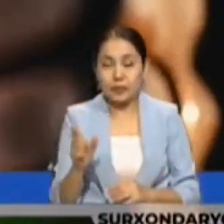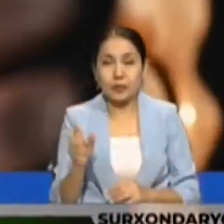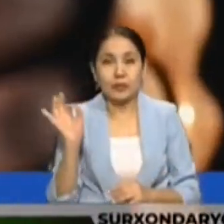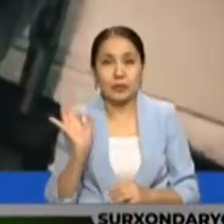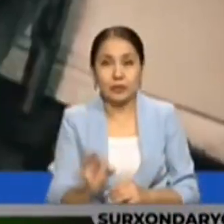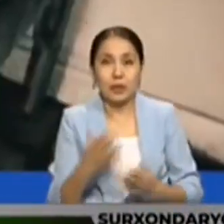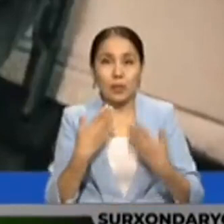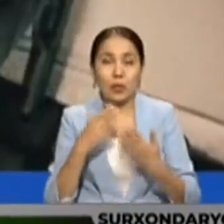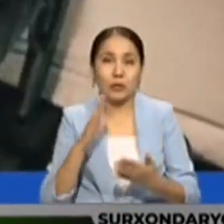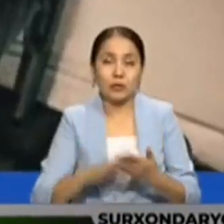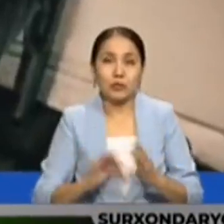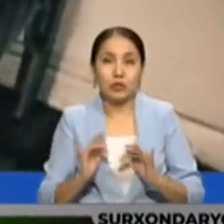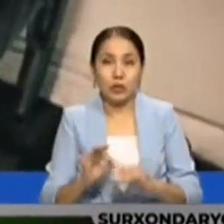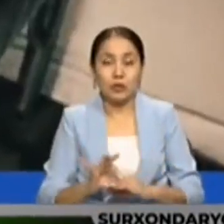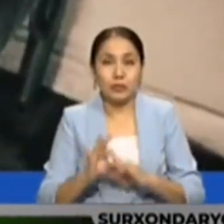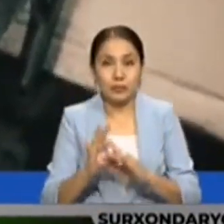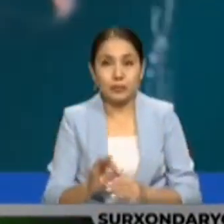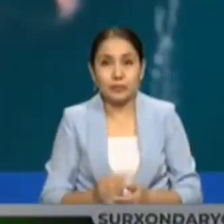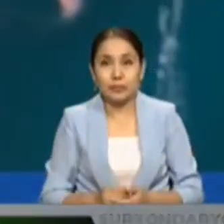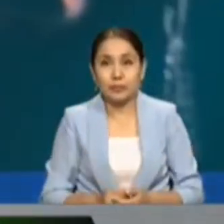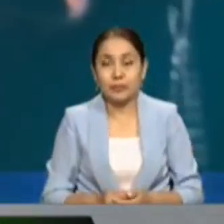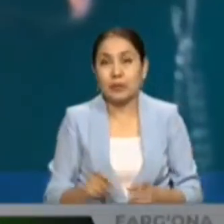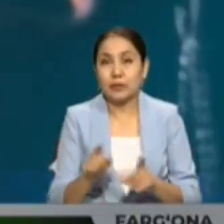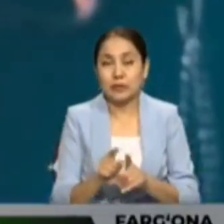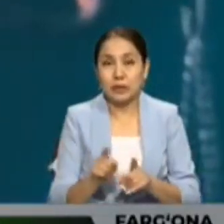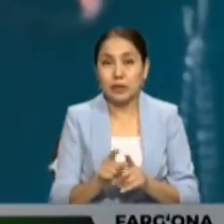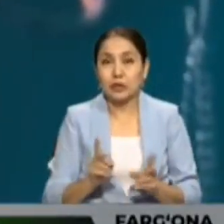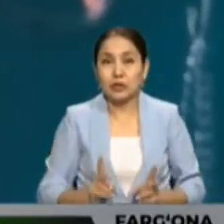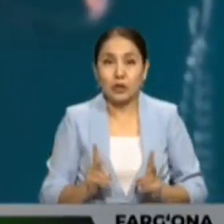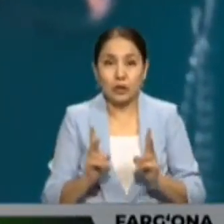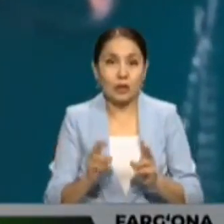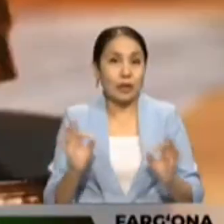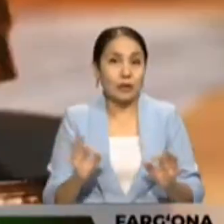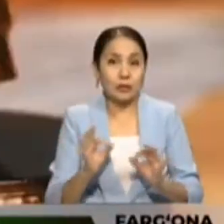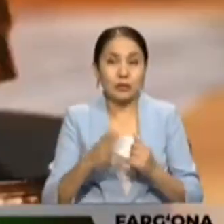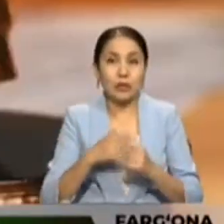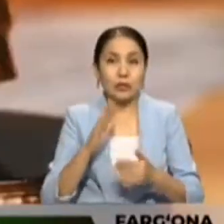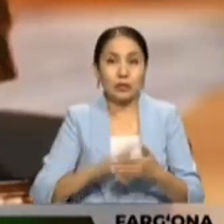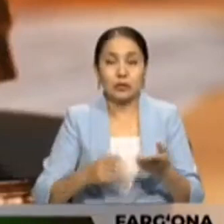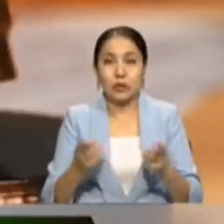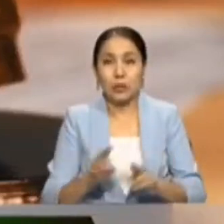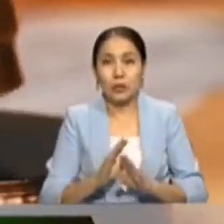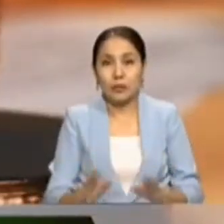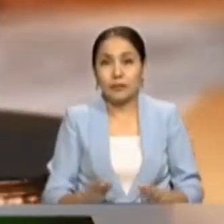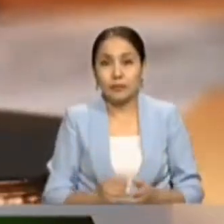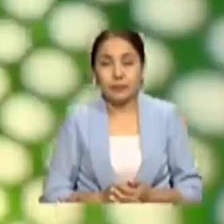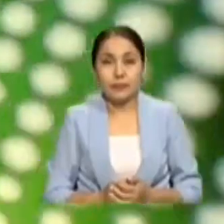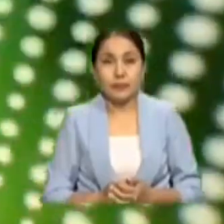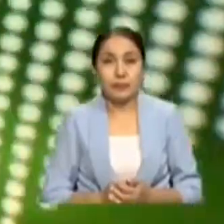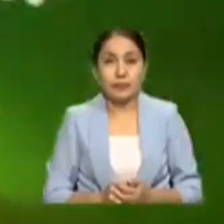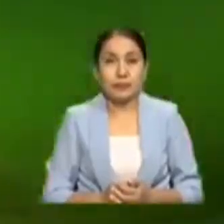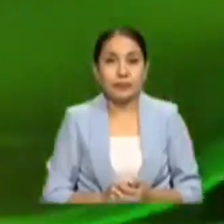va murosasiz choralar ko'rilishi muqarrardir. Zero jinoyat hech qachon jazosiz qolmaydi.